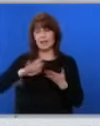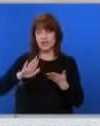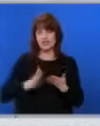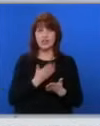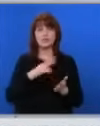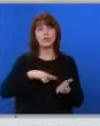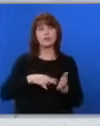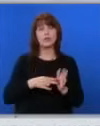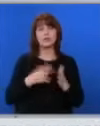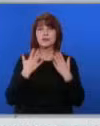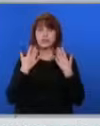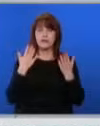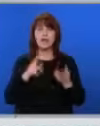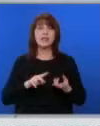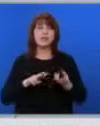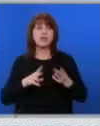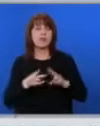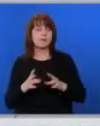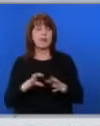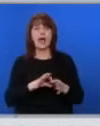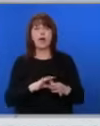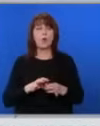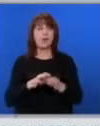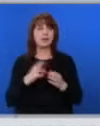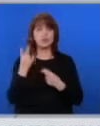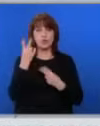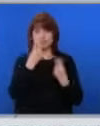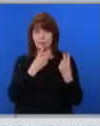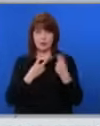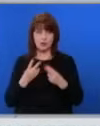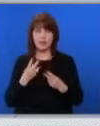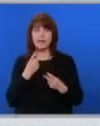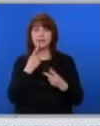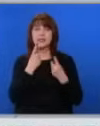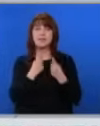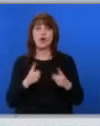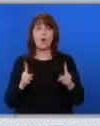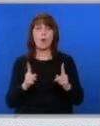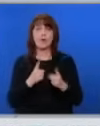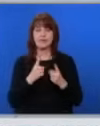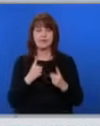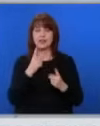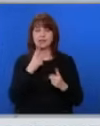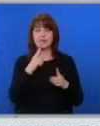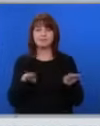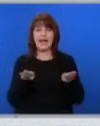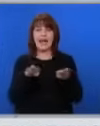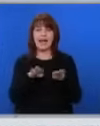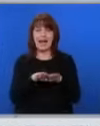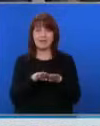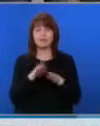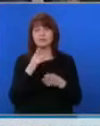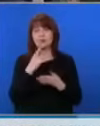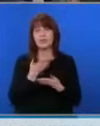живот и тя да се превърне в коалиционно споразумение, да се управлява на принципа на равнопоставеност и